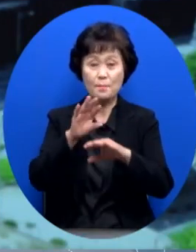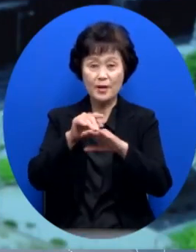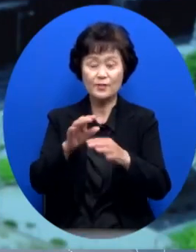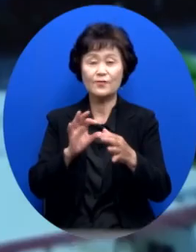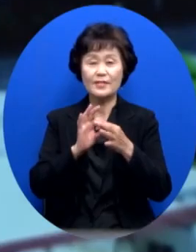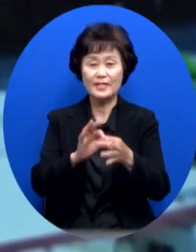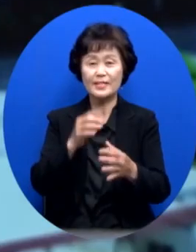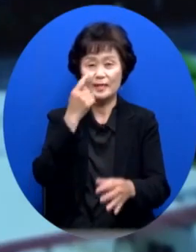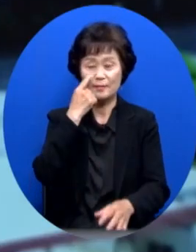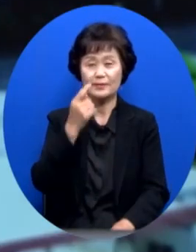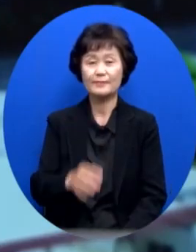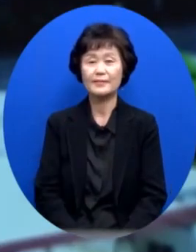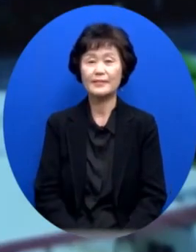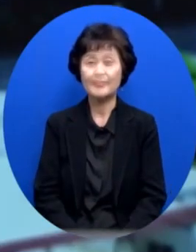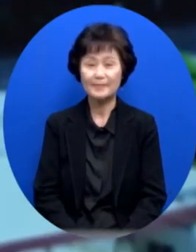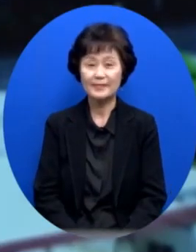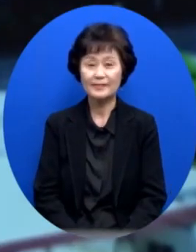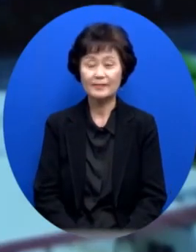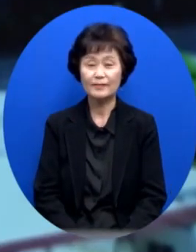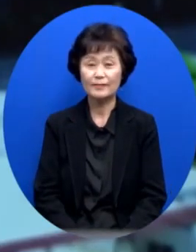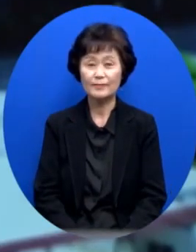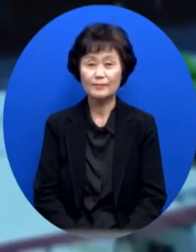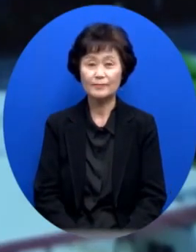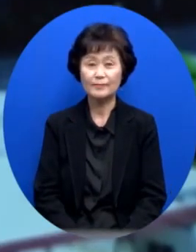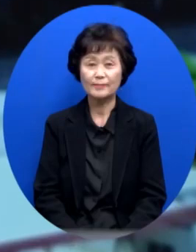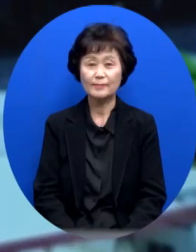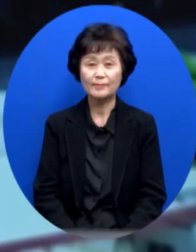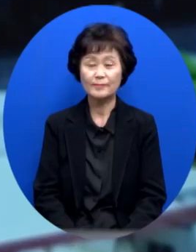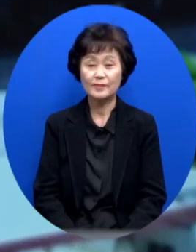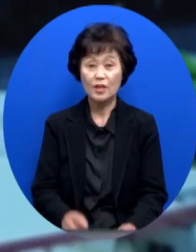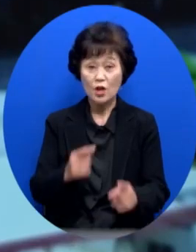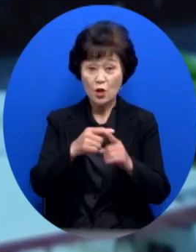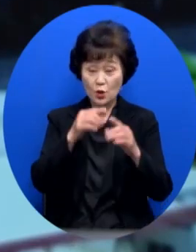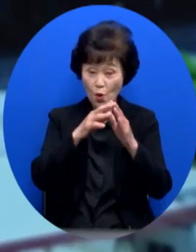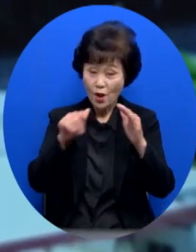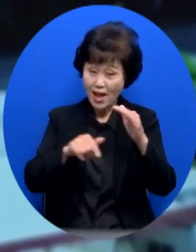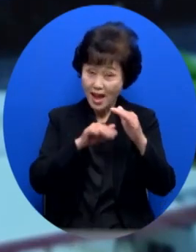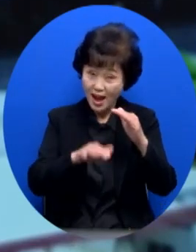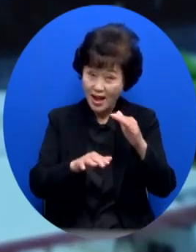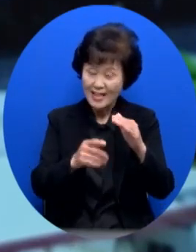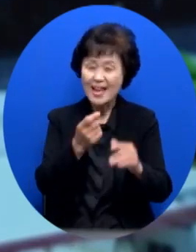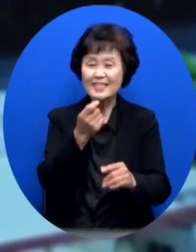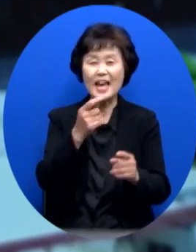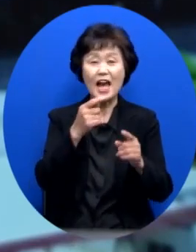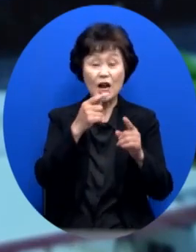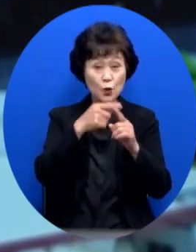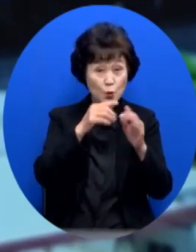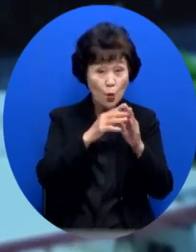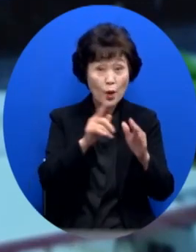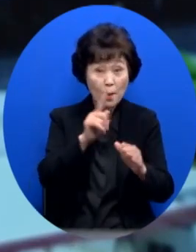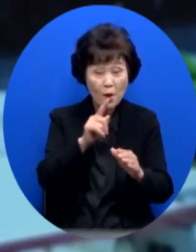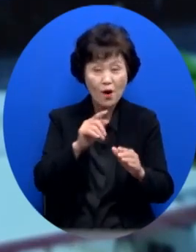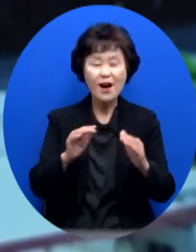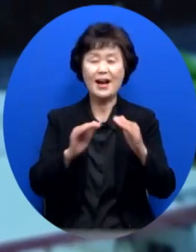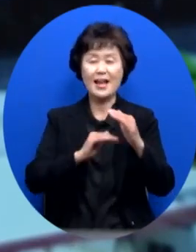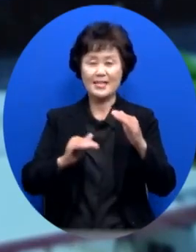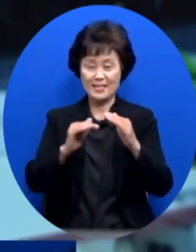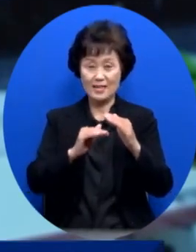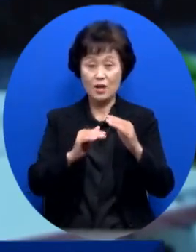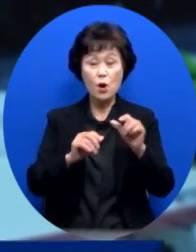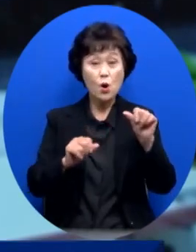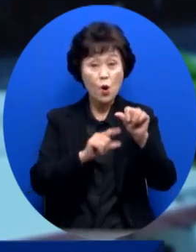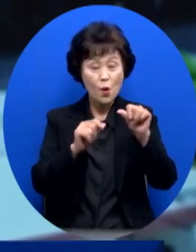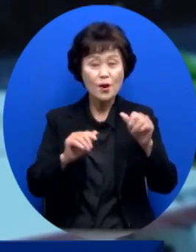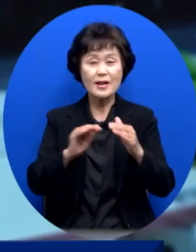연결합니다. CTS 대전 스튜디오입니다. 교회 안의 작은 교회, 바로 가정인데요. 5월 가정의 달을